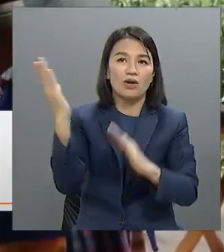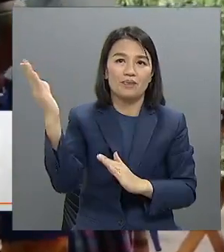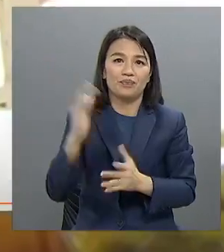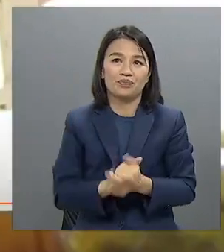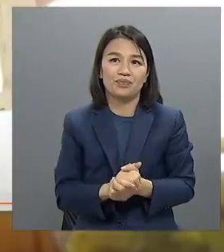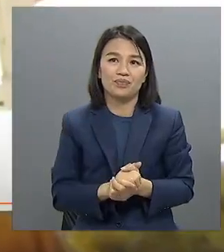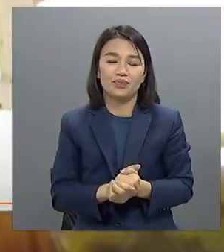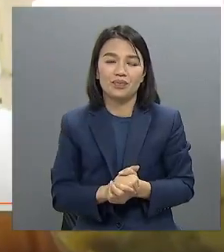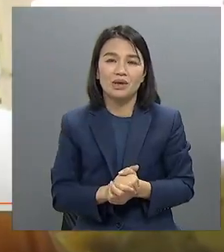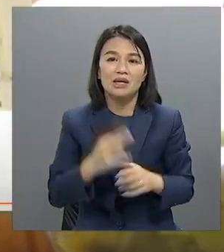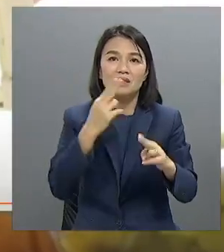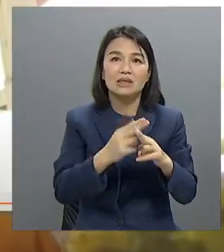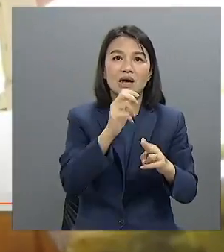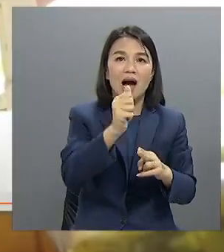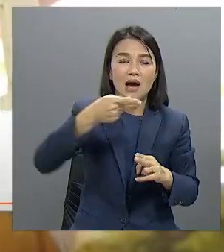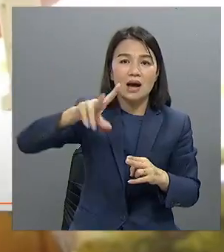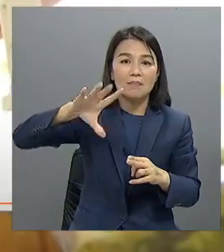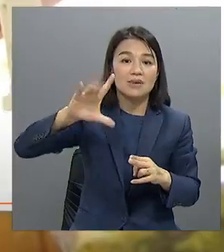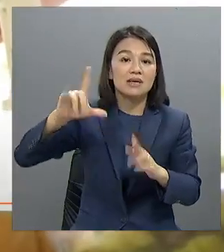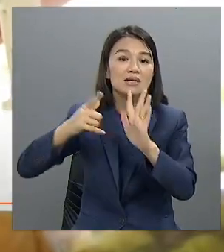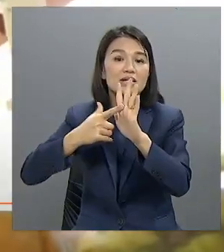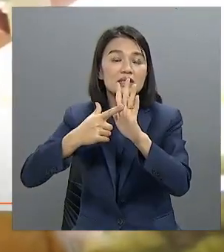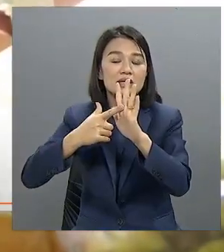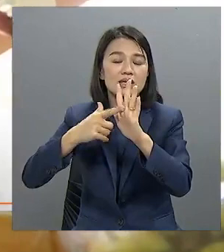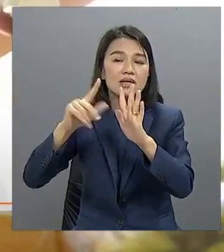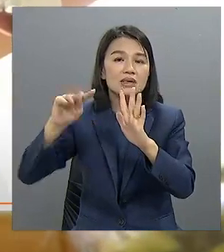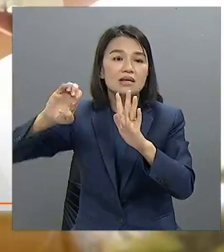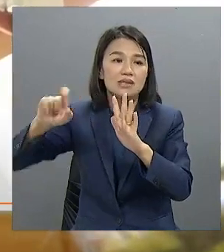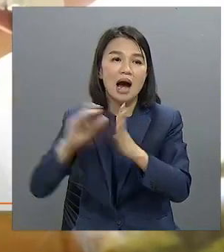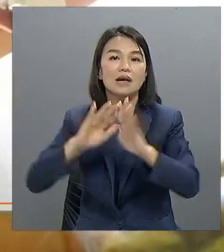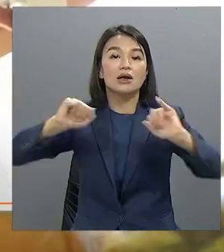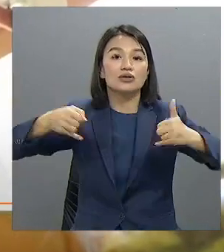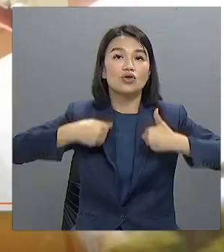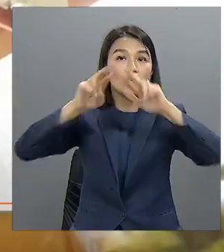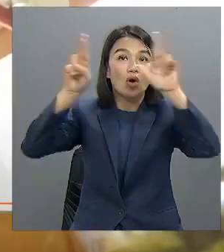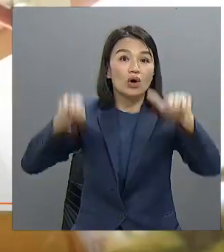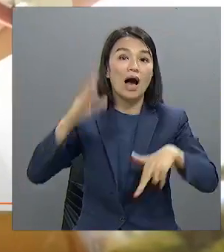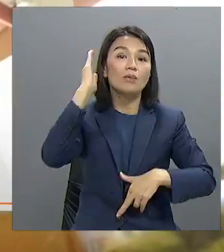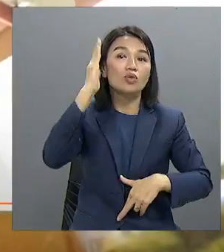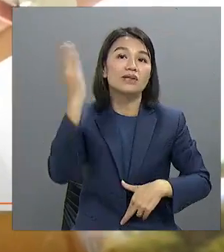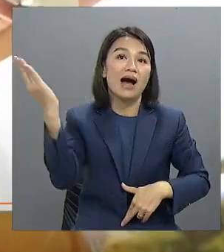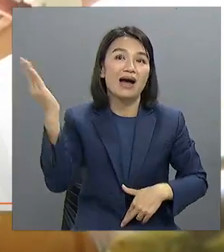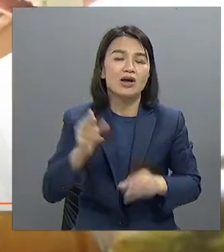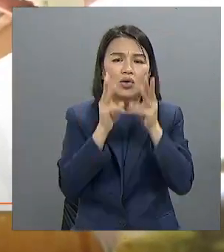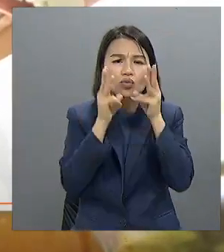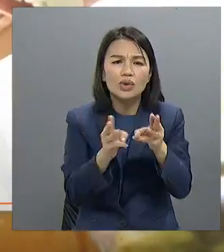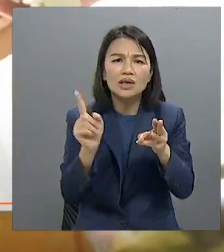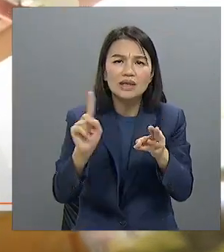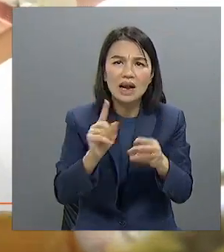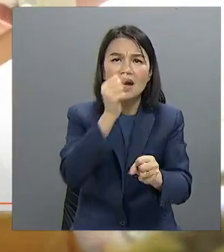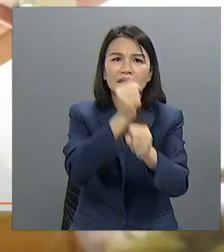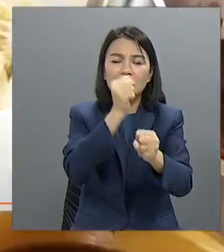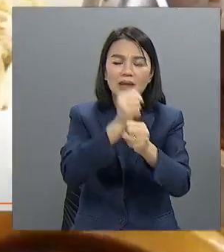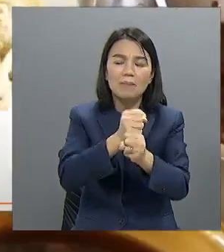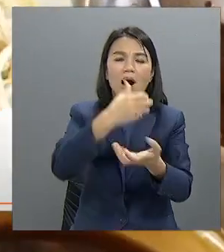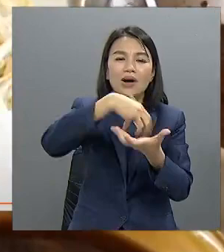าติถิตาฐานคุณครูวัยเกษียณเป็นเจ้าของร้านนั่นเองค่ะ มาฟังแนวคิดการทำร้านจากคุณครูอภิชาติกันหน่อยนะ